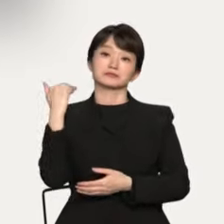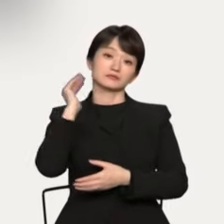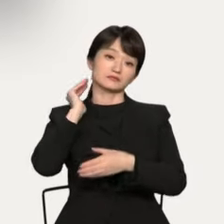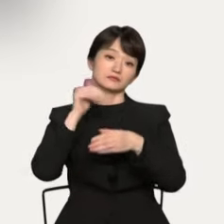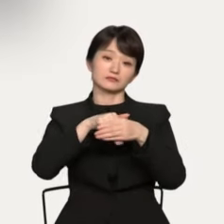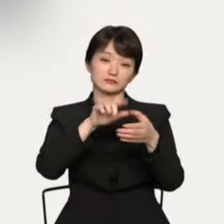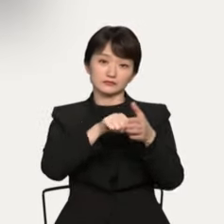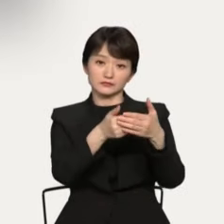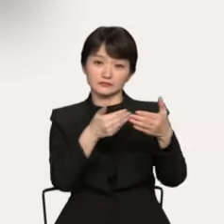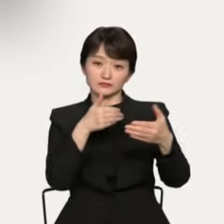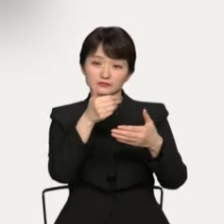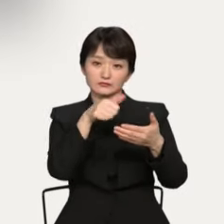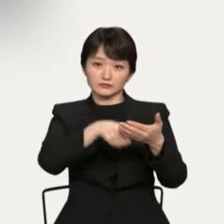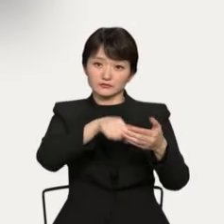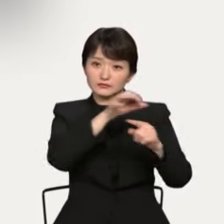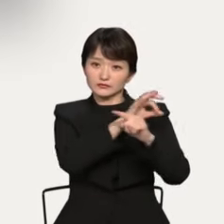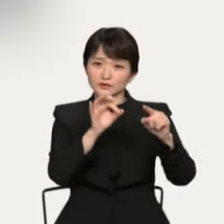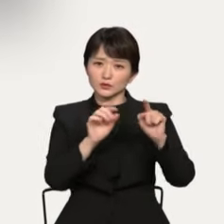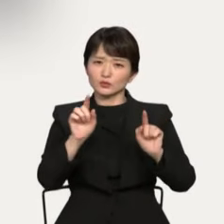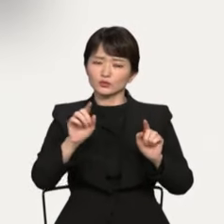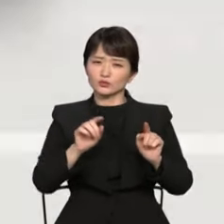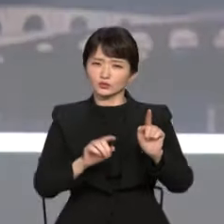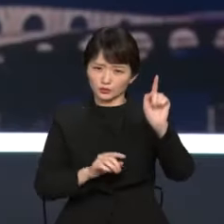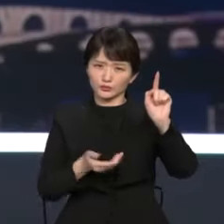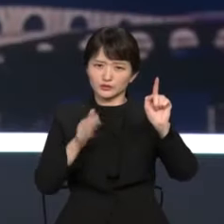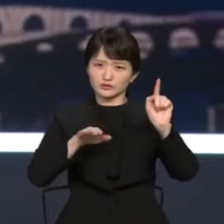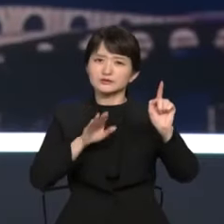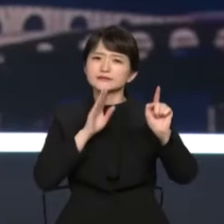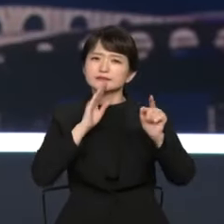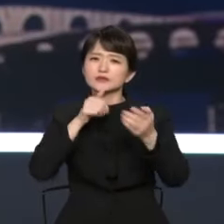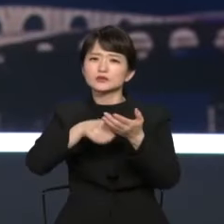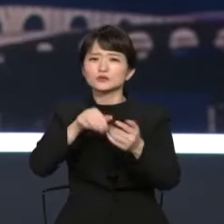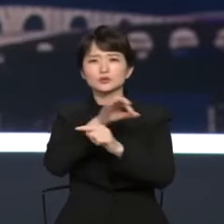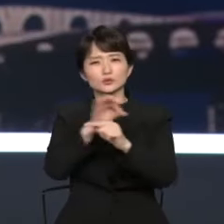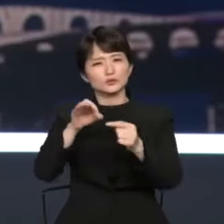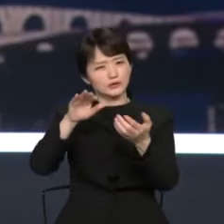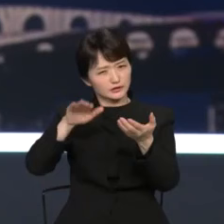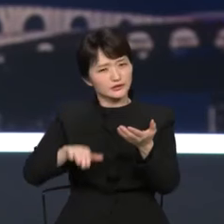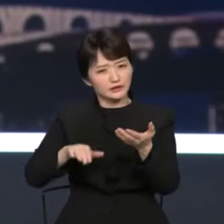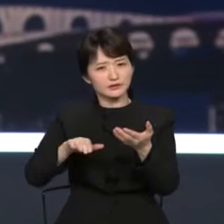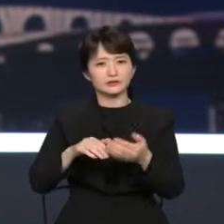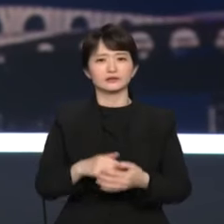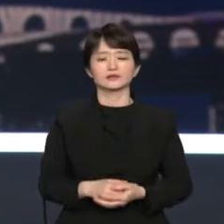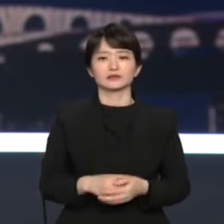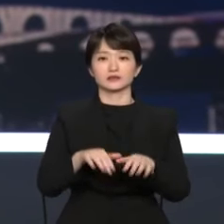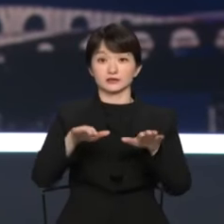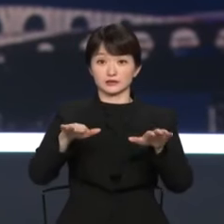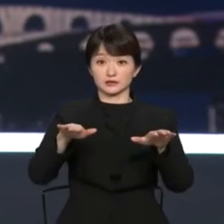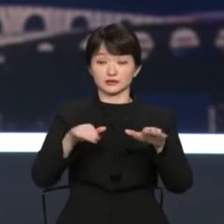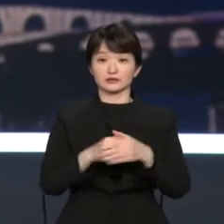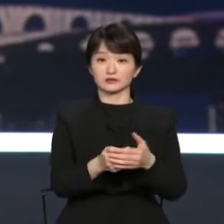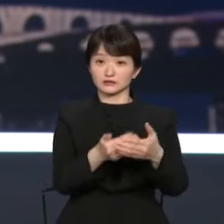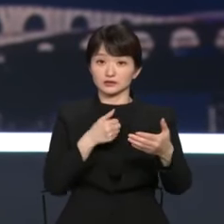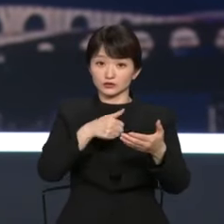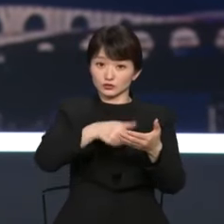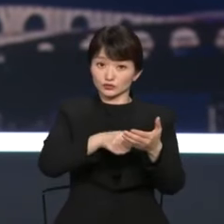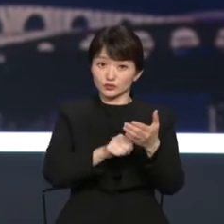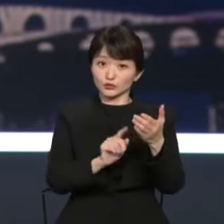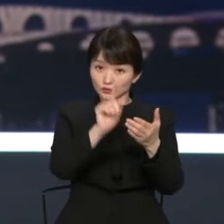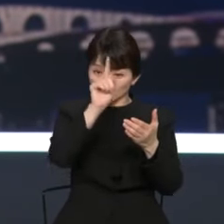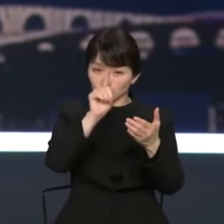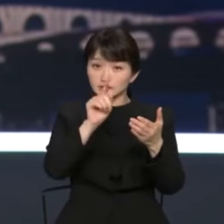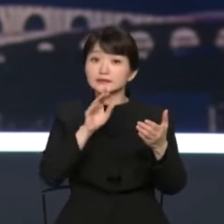경우 사전 투표율이 상당히 높았지만 본 투표율은 상대적으로 낮게 나타났는데요. 이번에는 이 높은 사전 투표율이